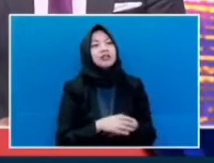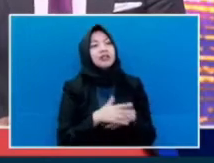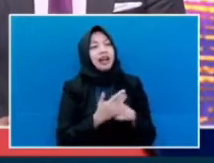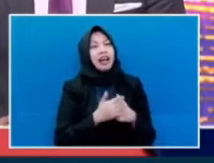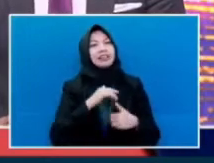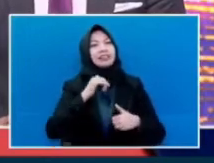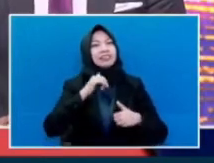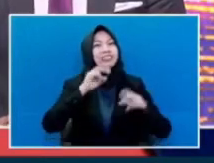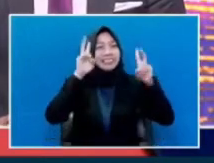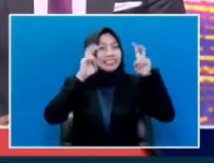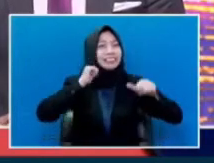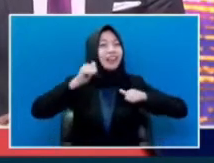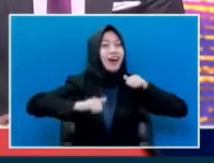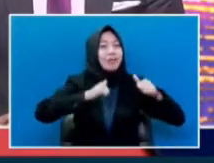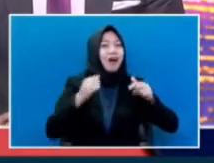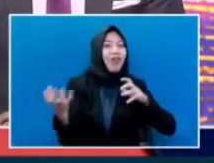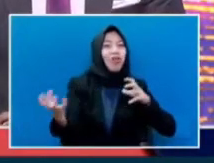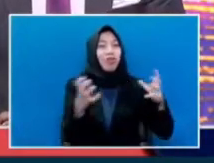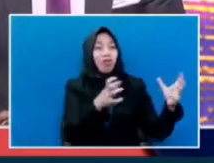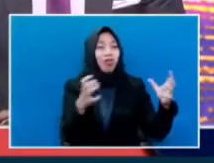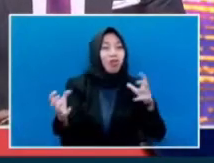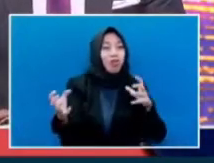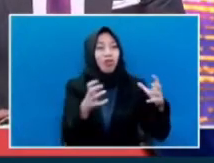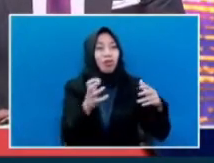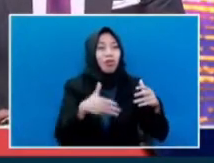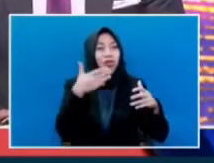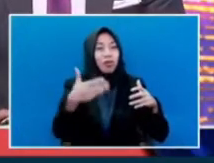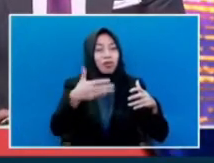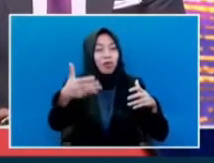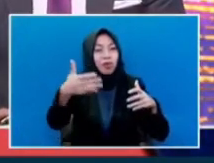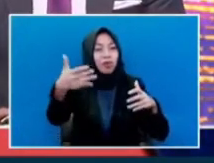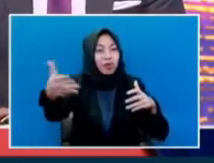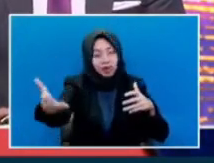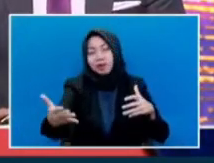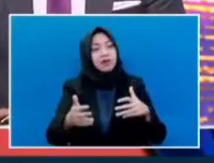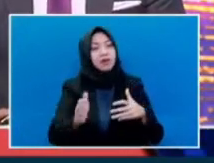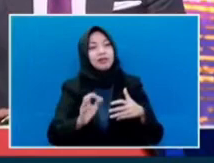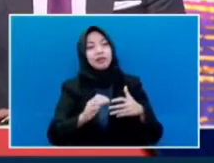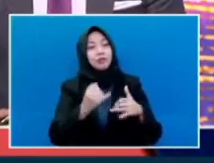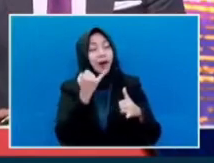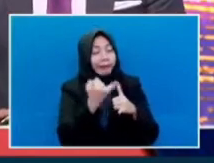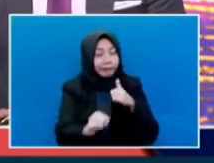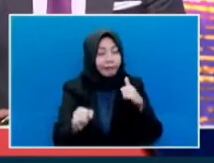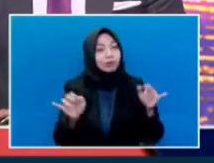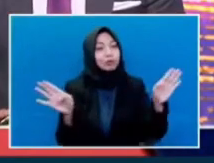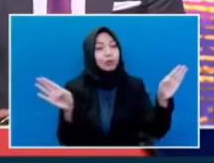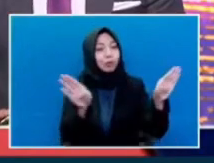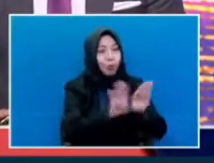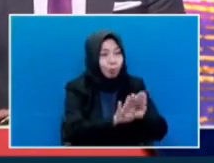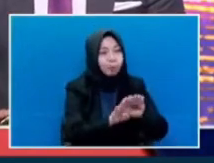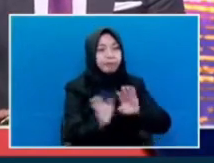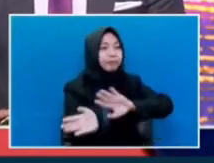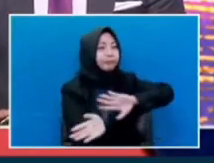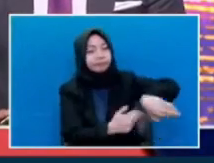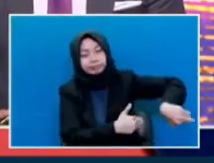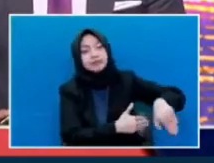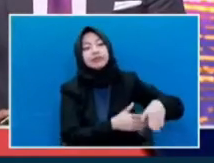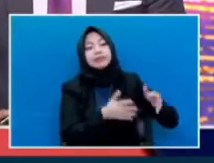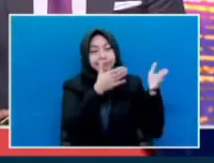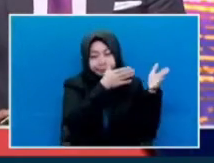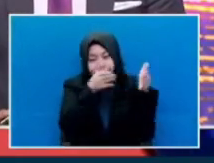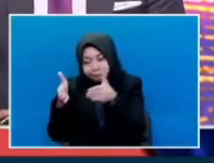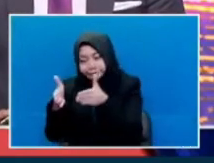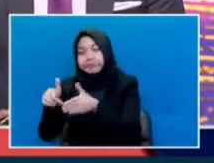berlarut-larut jadi beberapa episode atau beberapa season lagi jadi ya sudah ditutup Menurut saya itu akan lebih